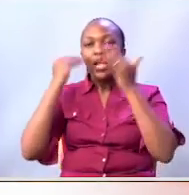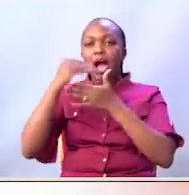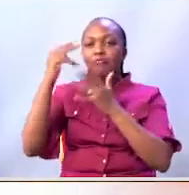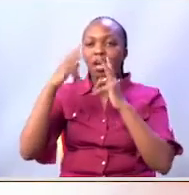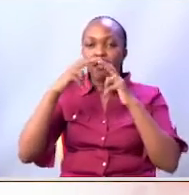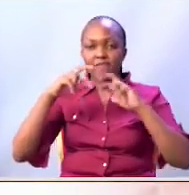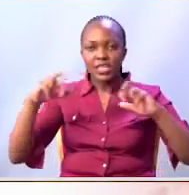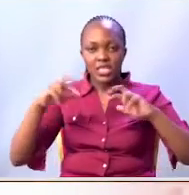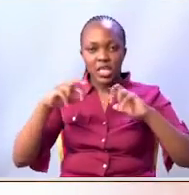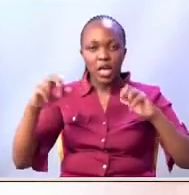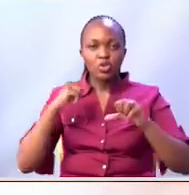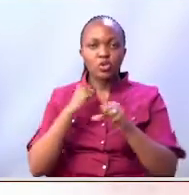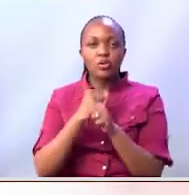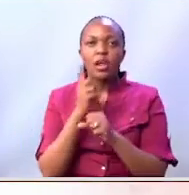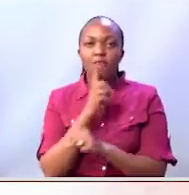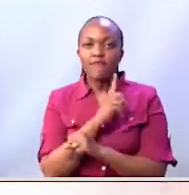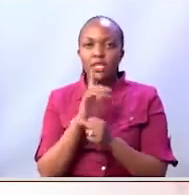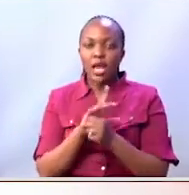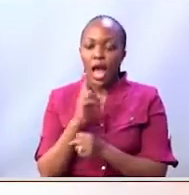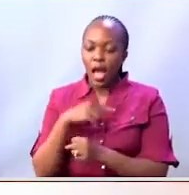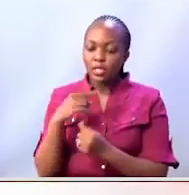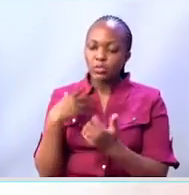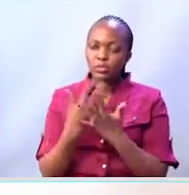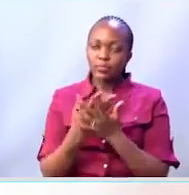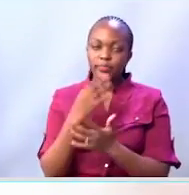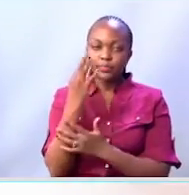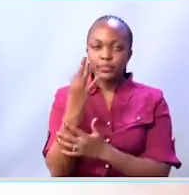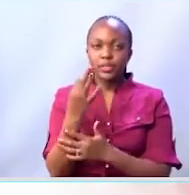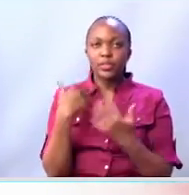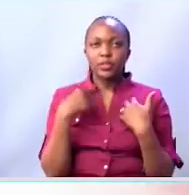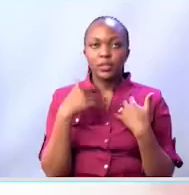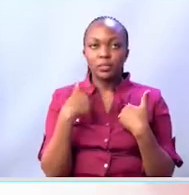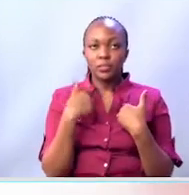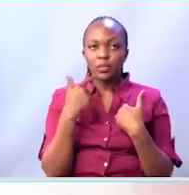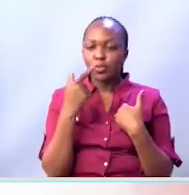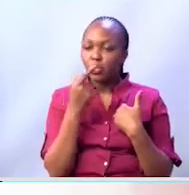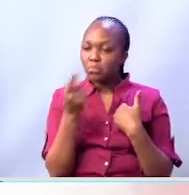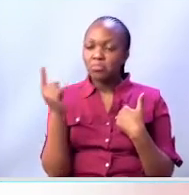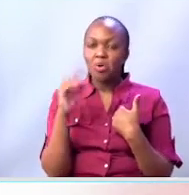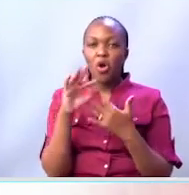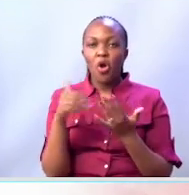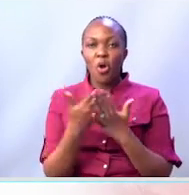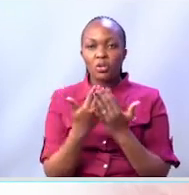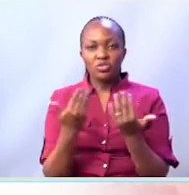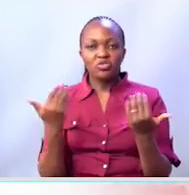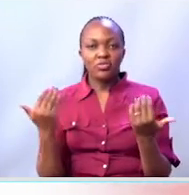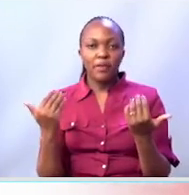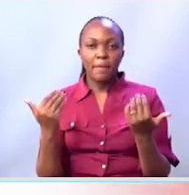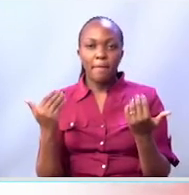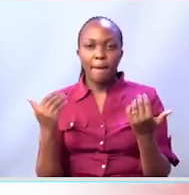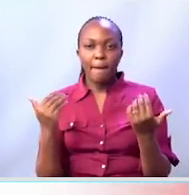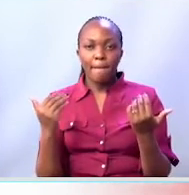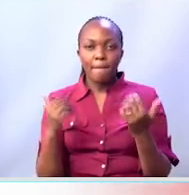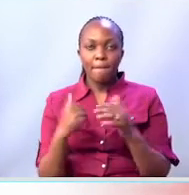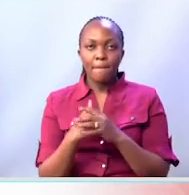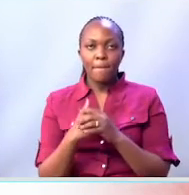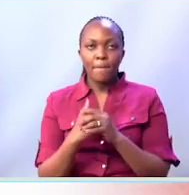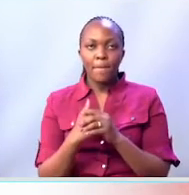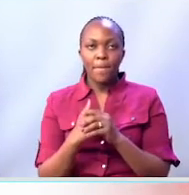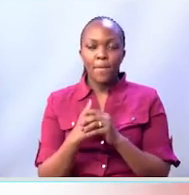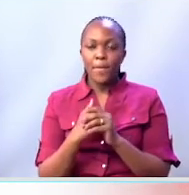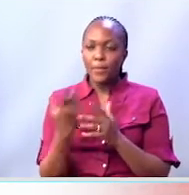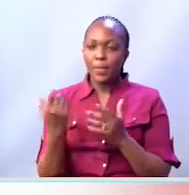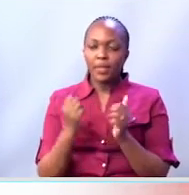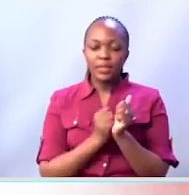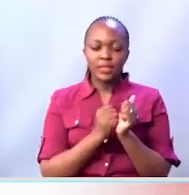done. Tumeweza kushika watu watatu, ambao ni juvenile. You can call them juvenile. Sababu ni 18